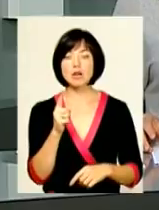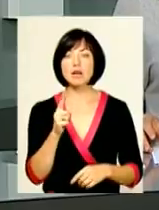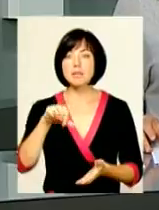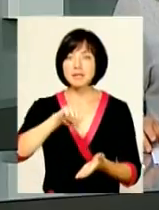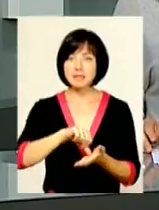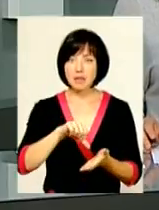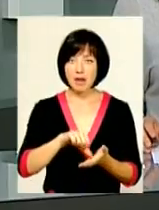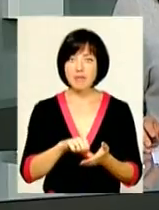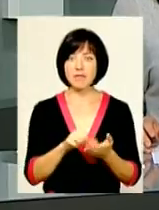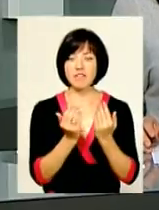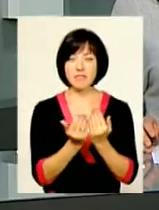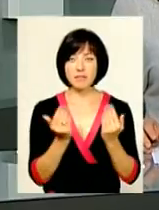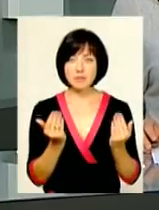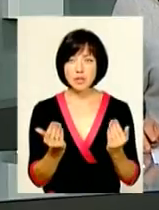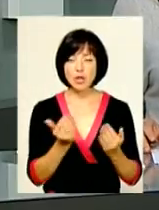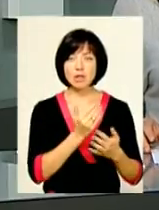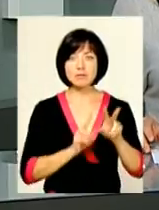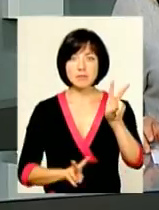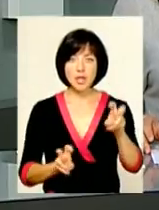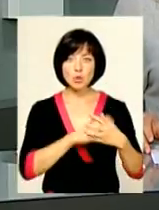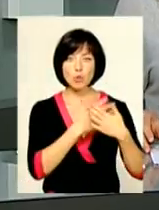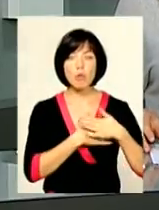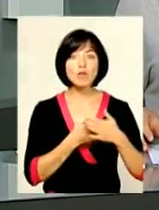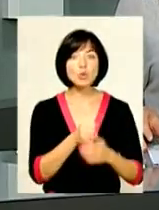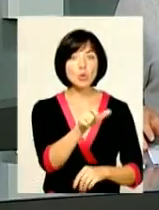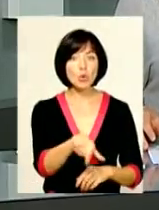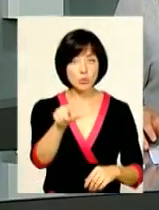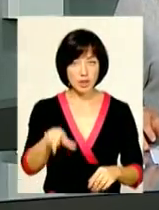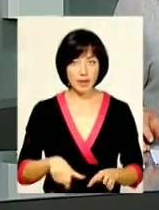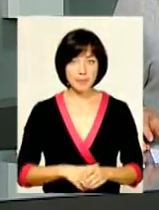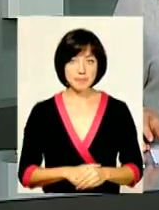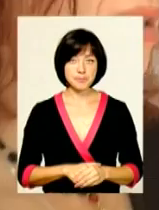представив подолянам експозицію «З любов'ю до людей».